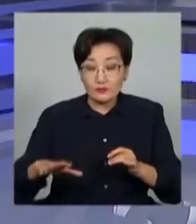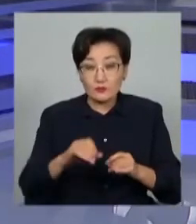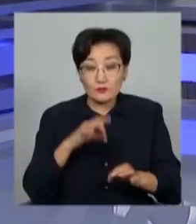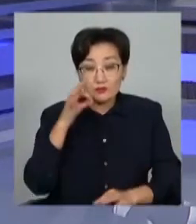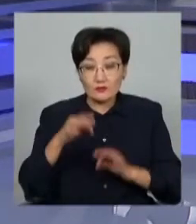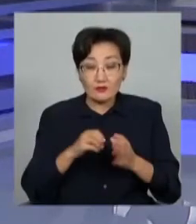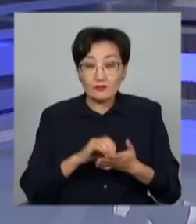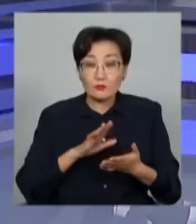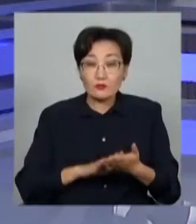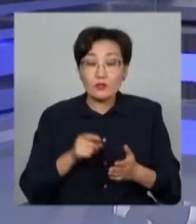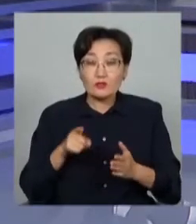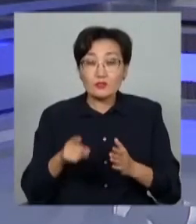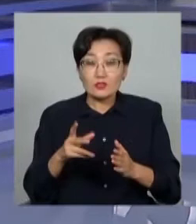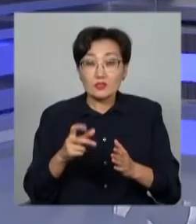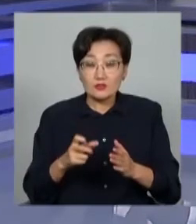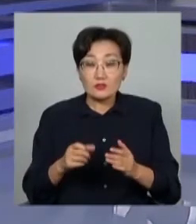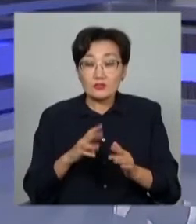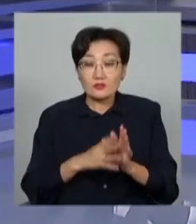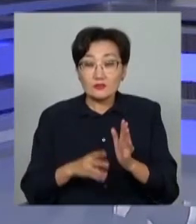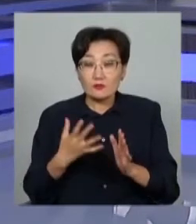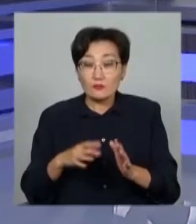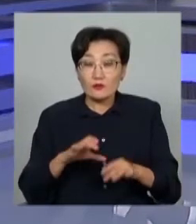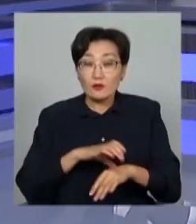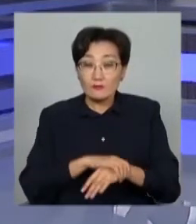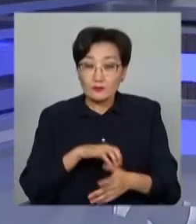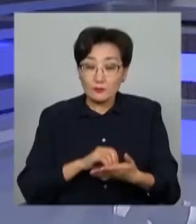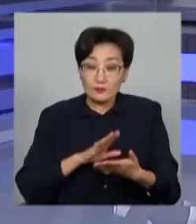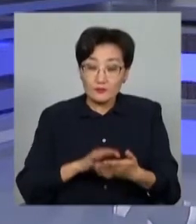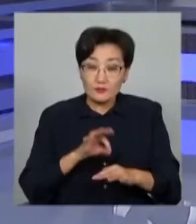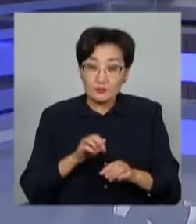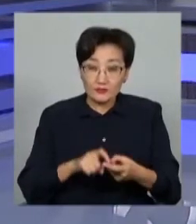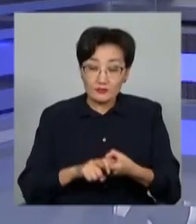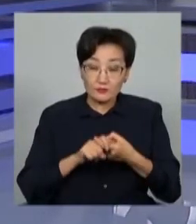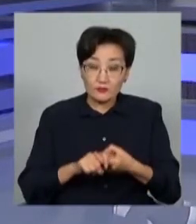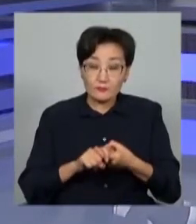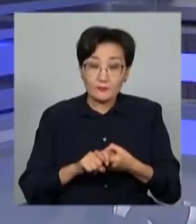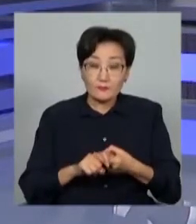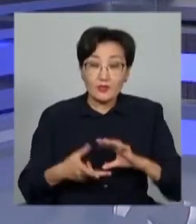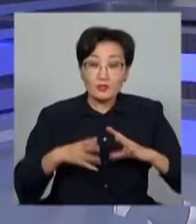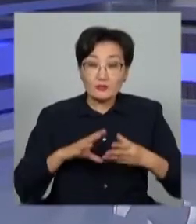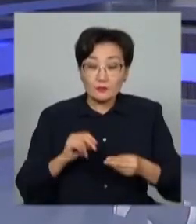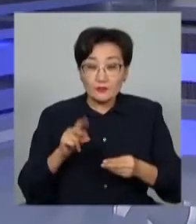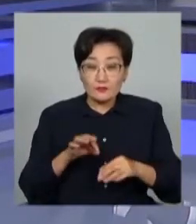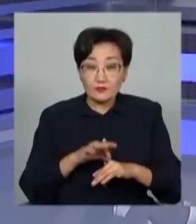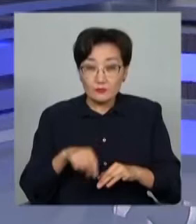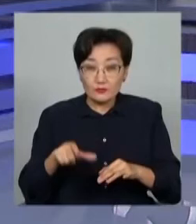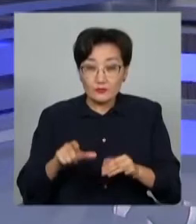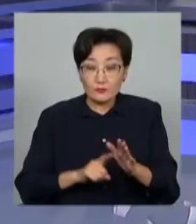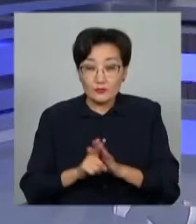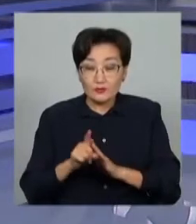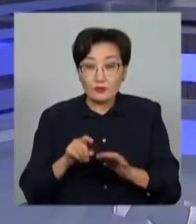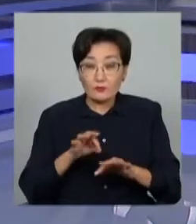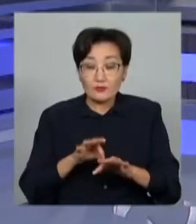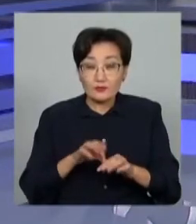сутки зарегистрировано 1395 случаев заболевания коронавирусной инфекцией общее количество заболевших с начала